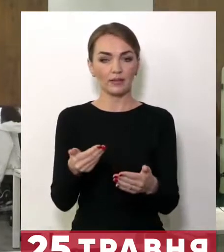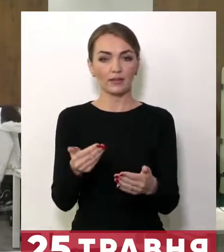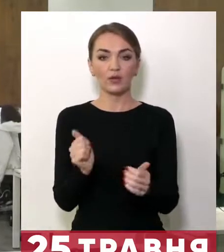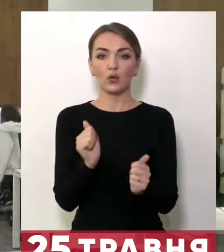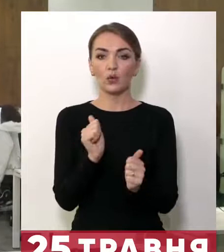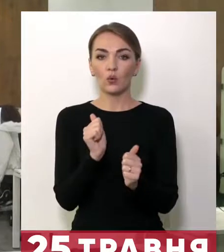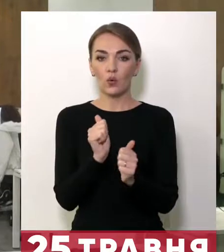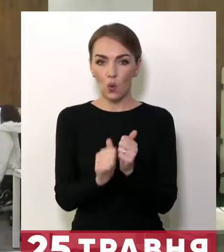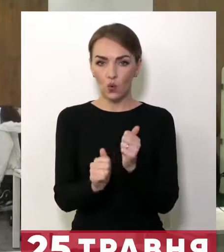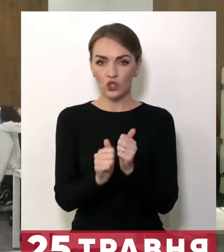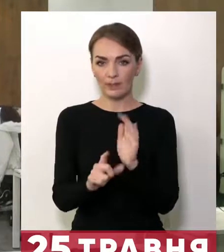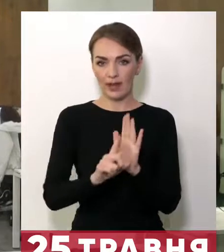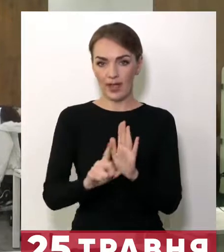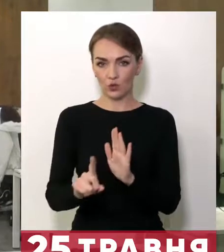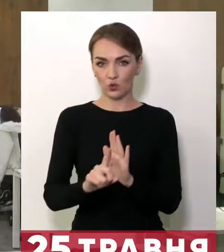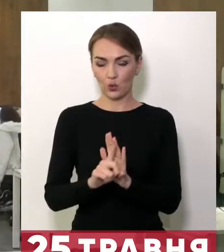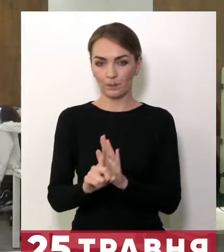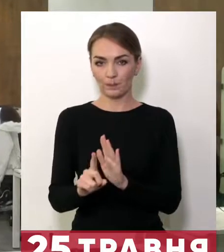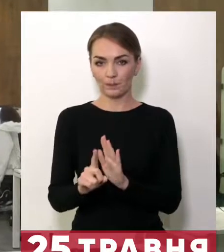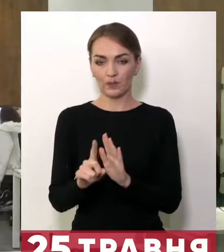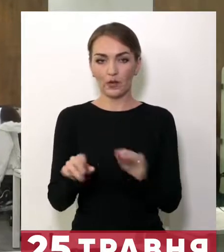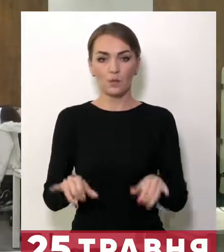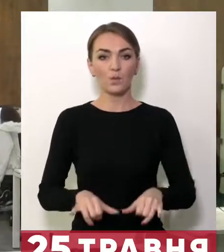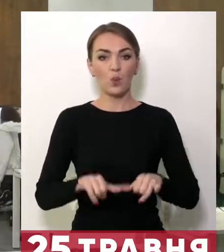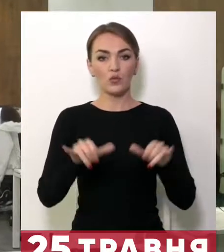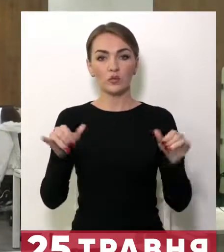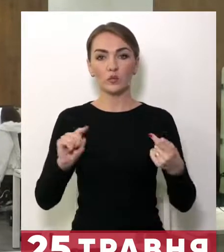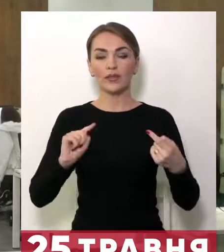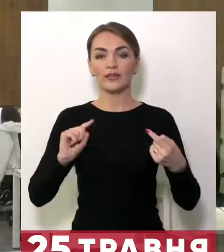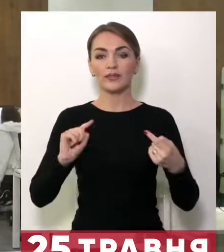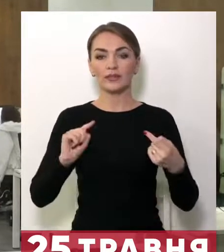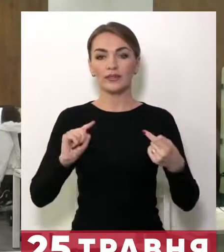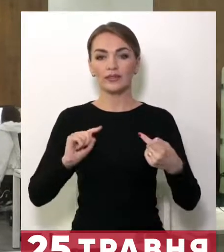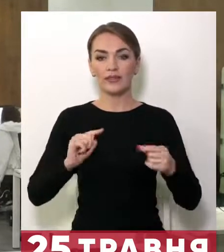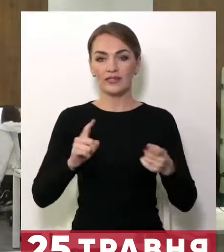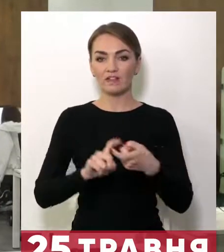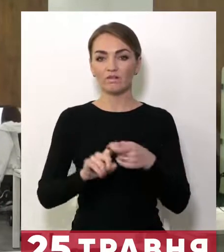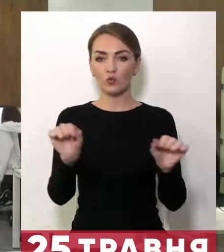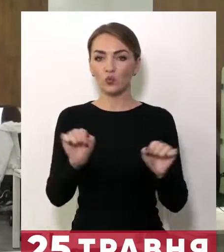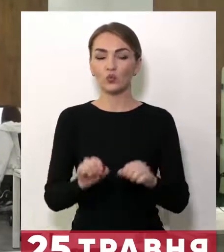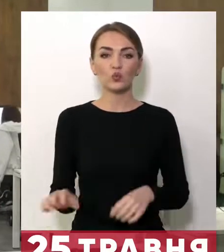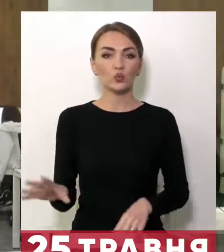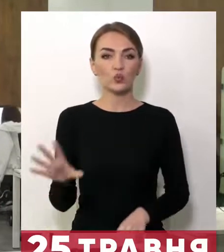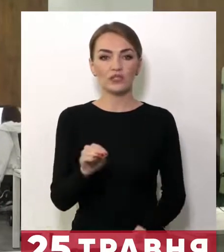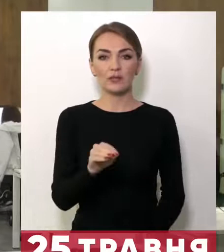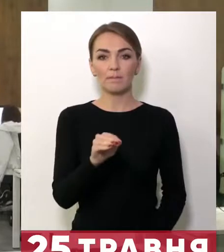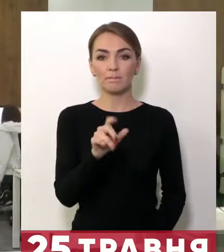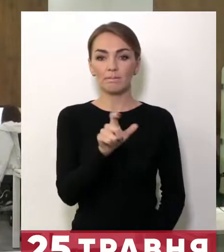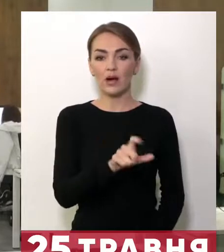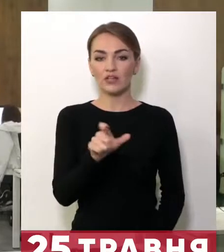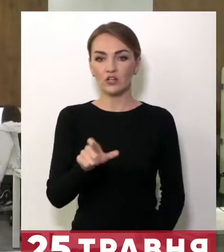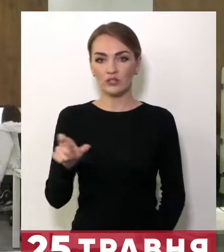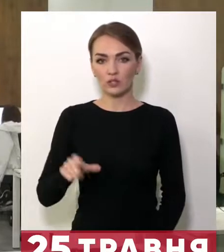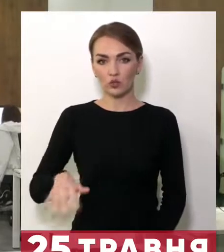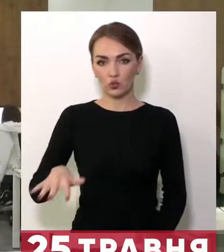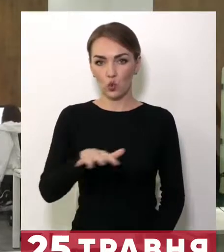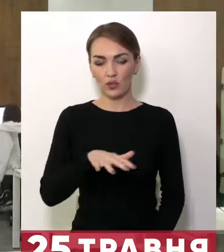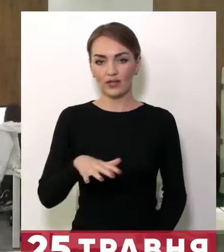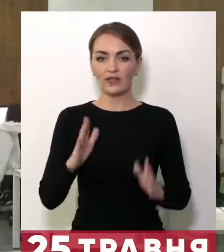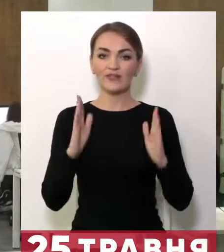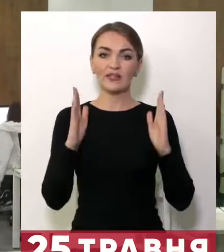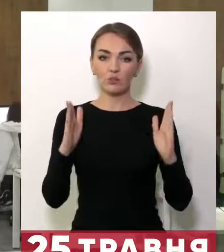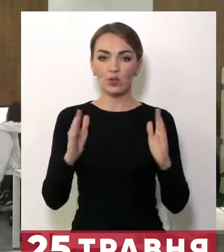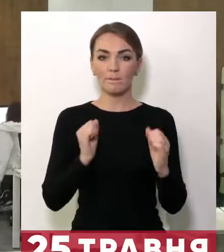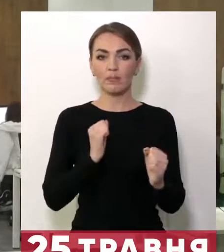кожним рейсом. Посилено дезінфікують усі пасажирські зони, вестибюлі